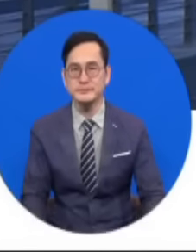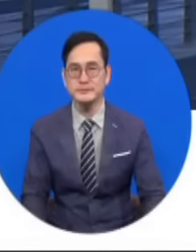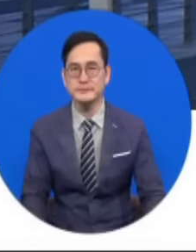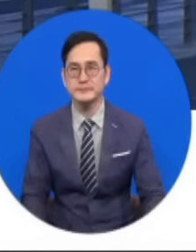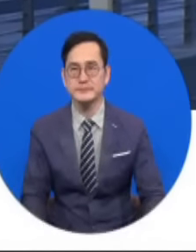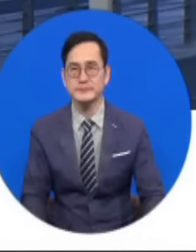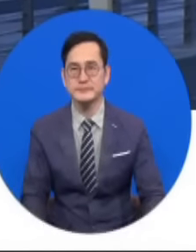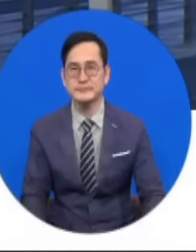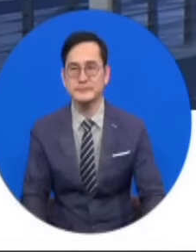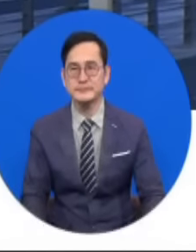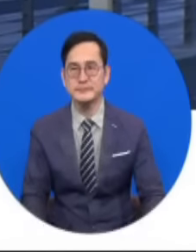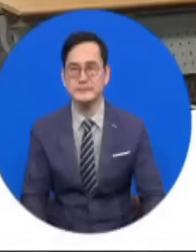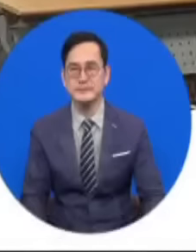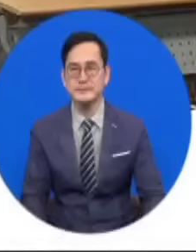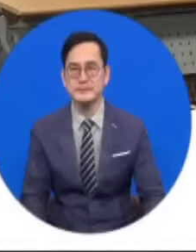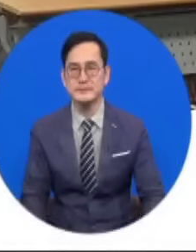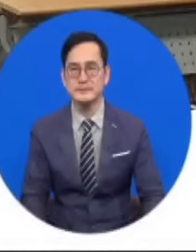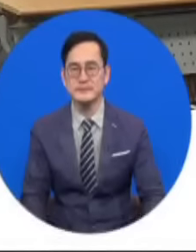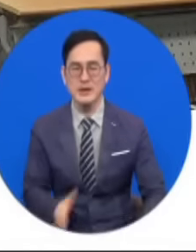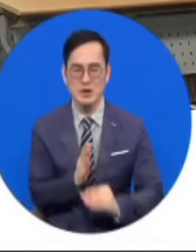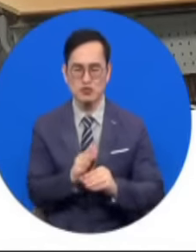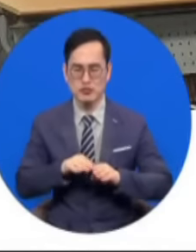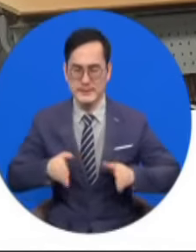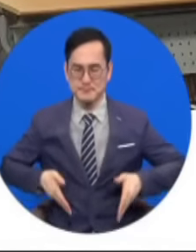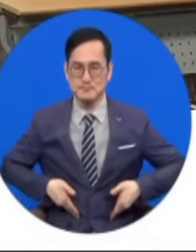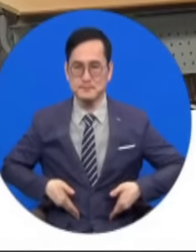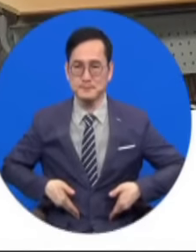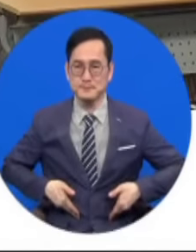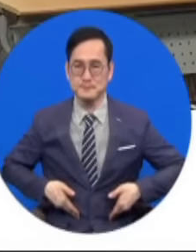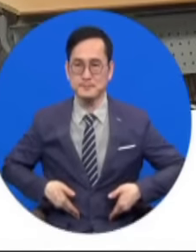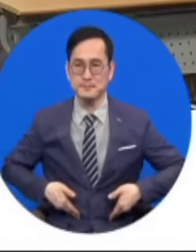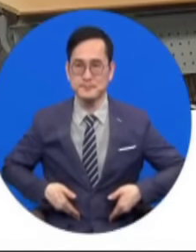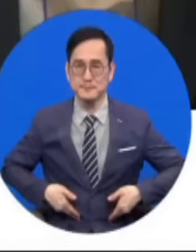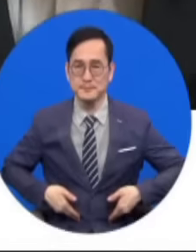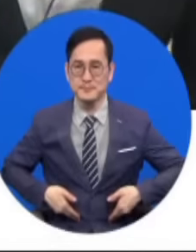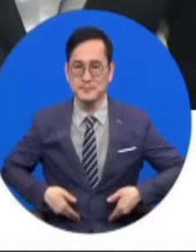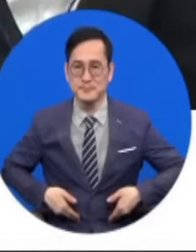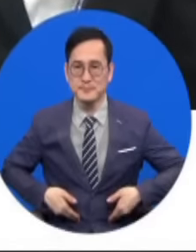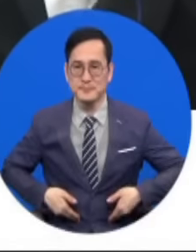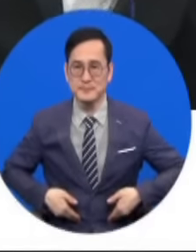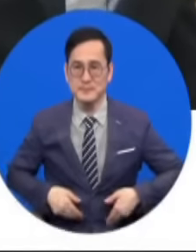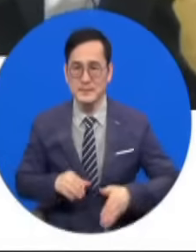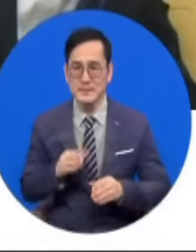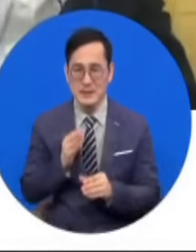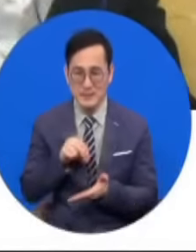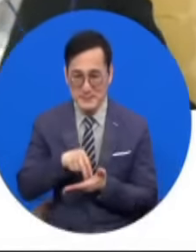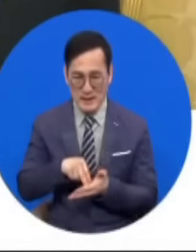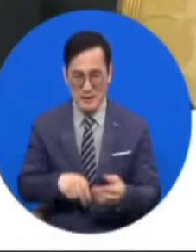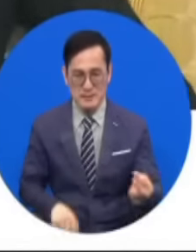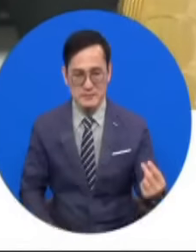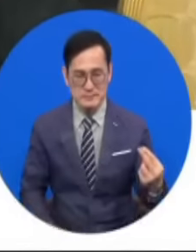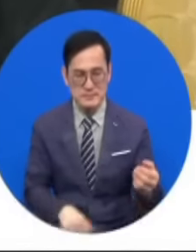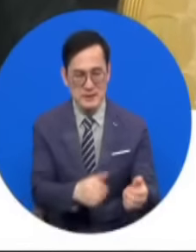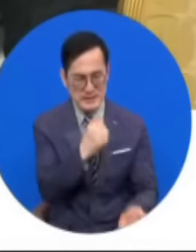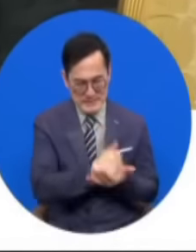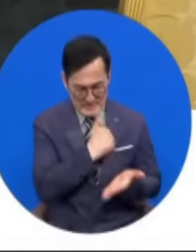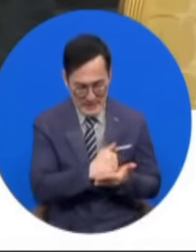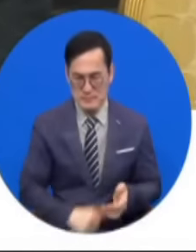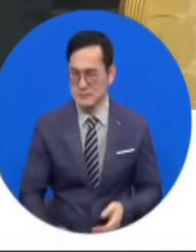대한 신경이 라면은 나머지 중립적이고 반대하는 지적하는 댓글에 대해서 구회 신경을 써 달라는 겁니다 지금 팬존